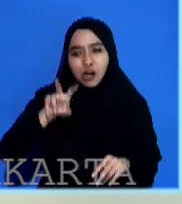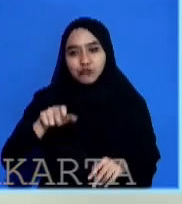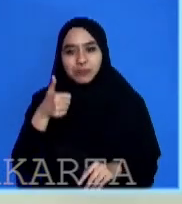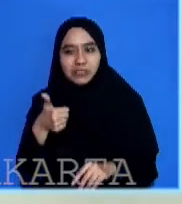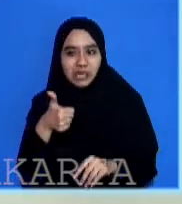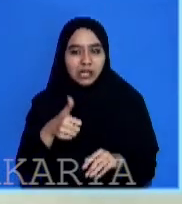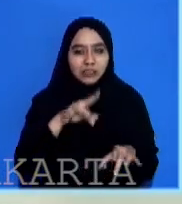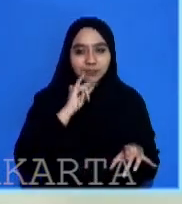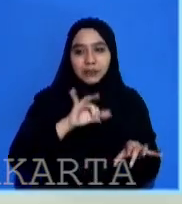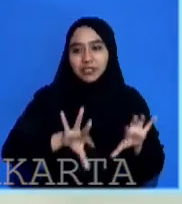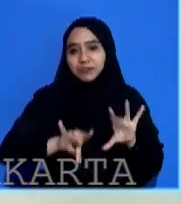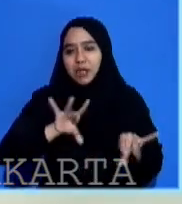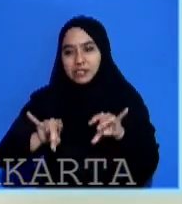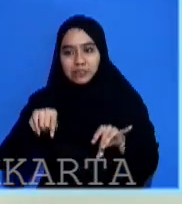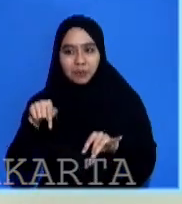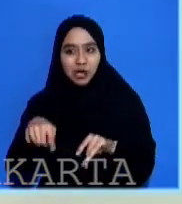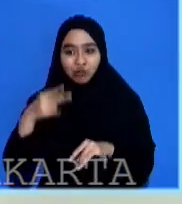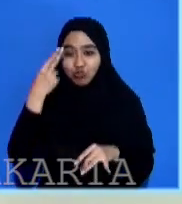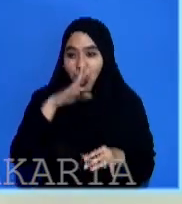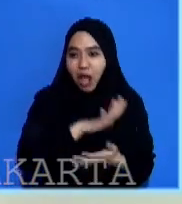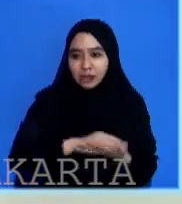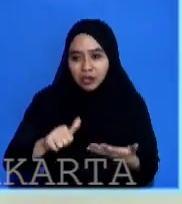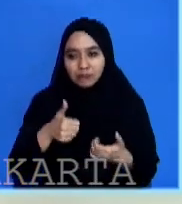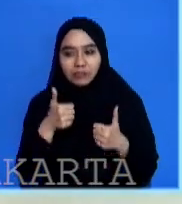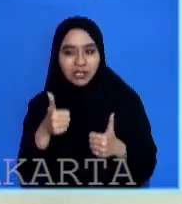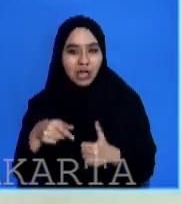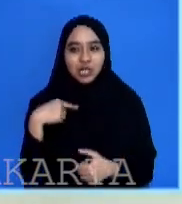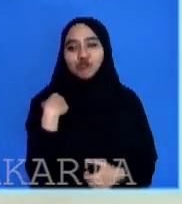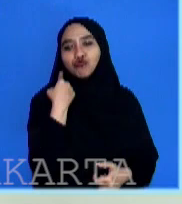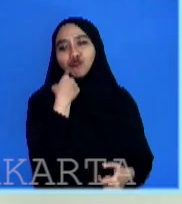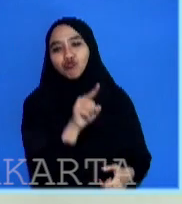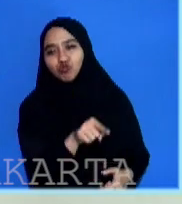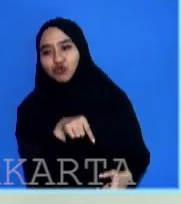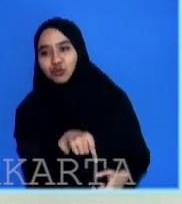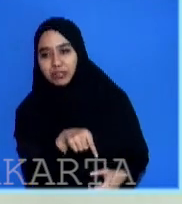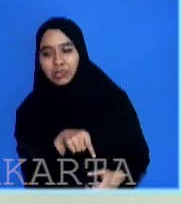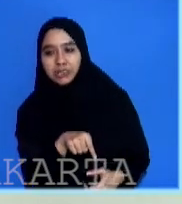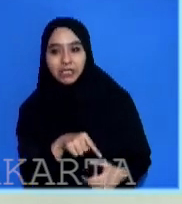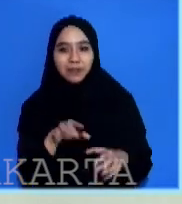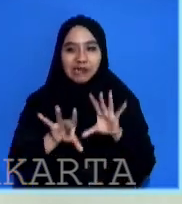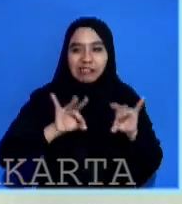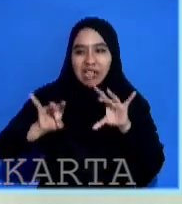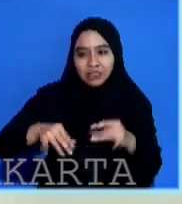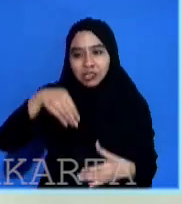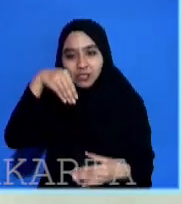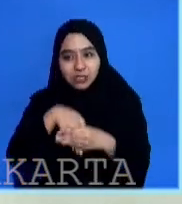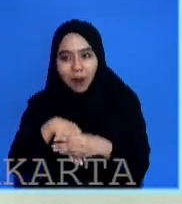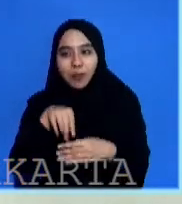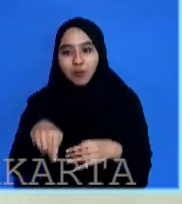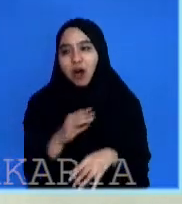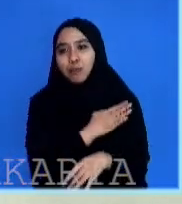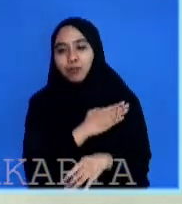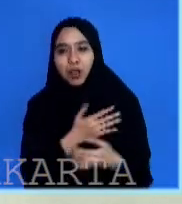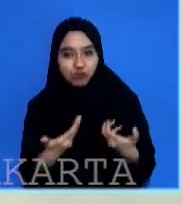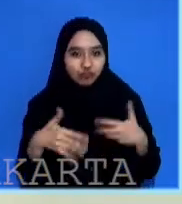untuk kelancaran tentunnya kita sudah Dian dari KPU Kabupaten bahwa pelaksanaan